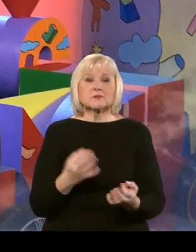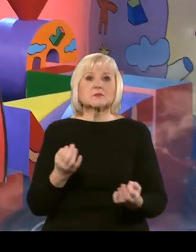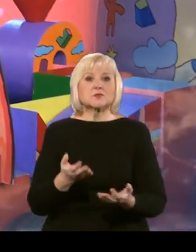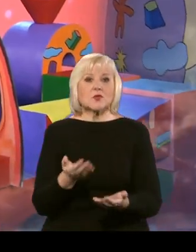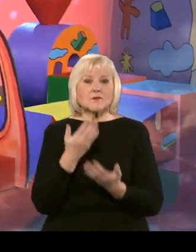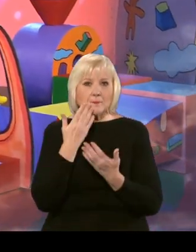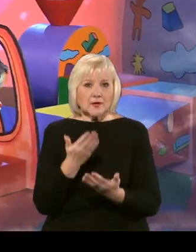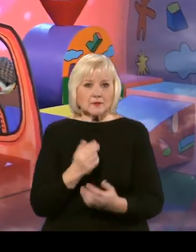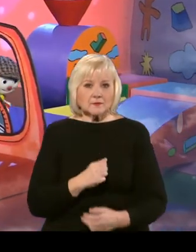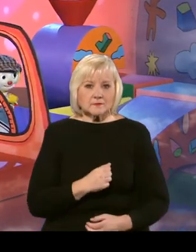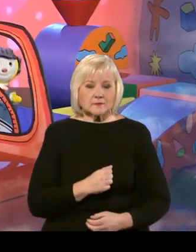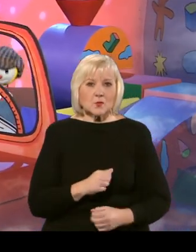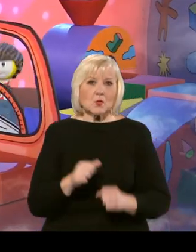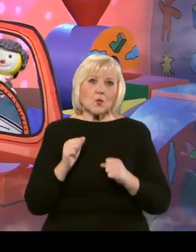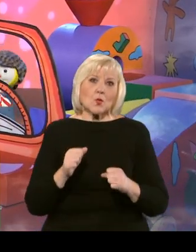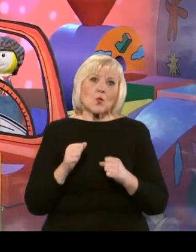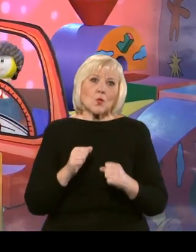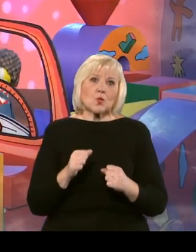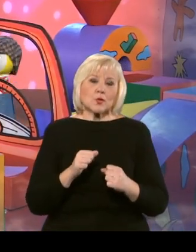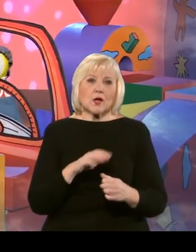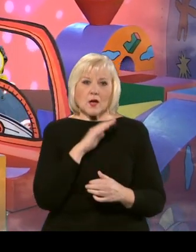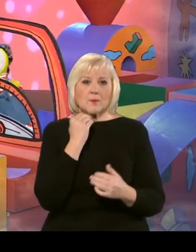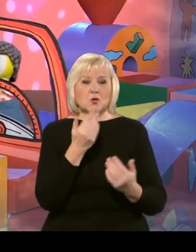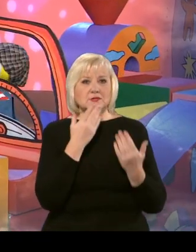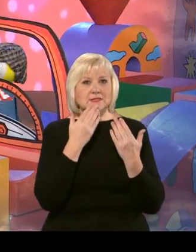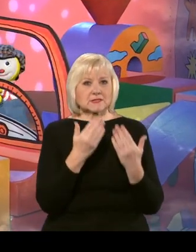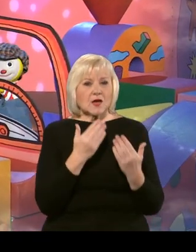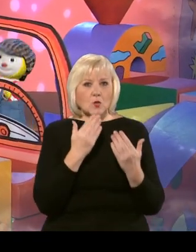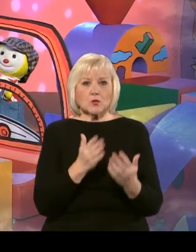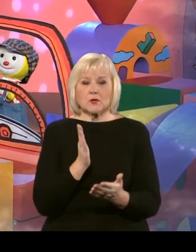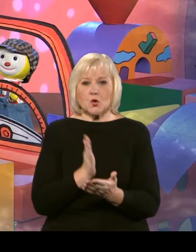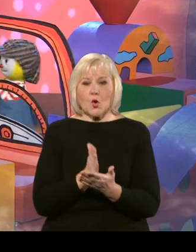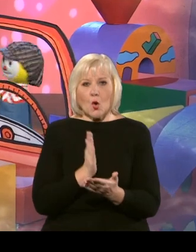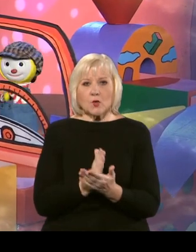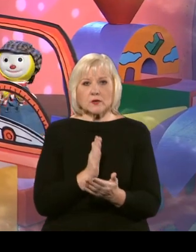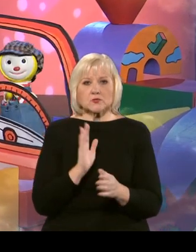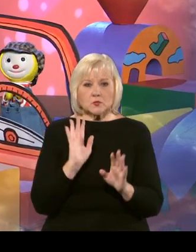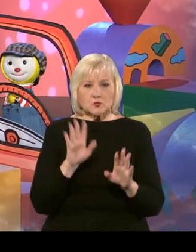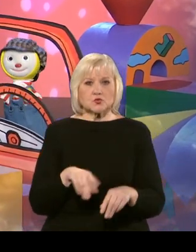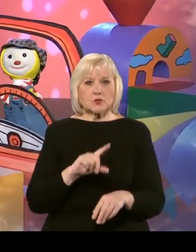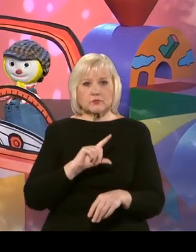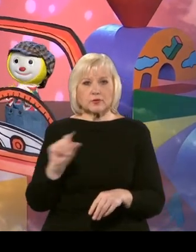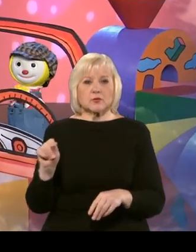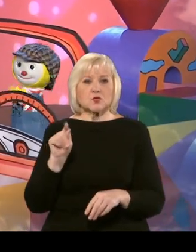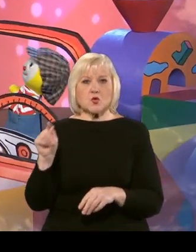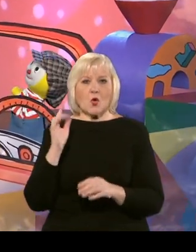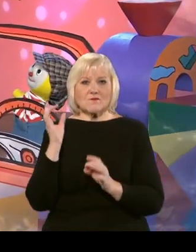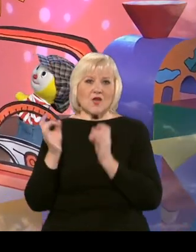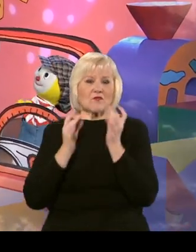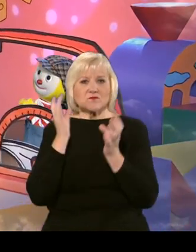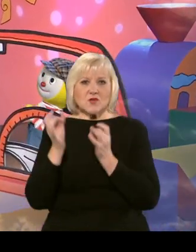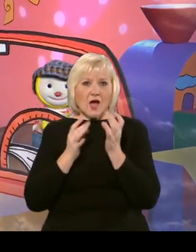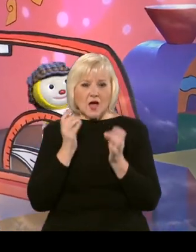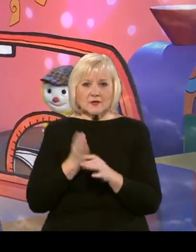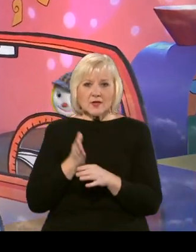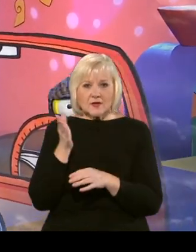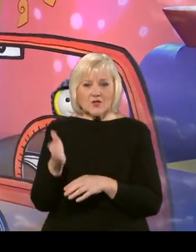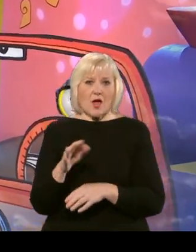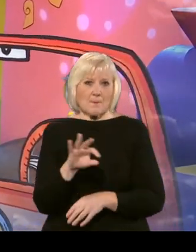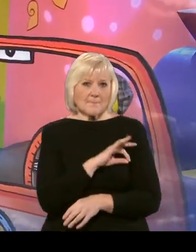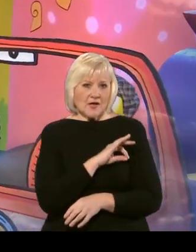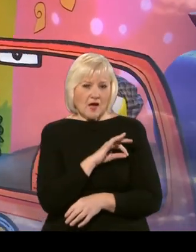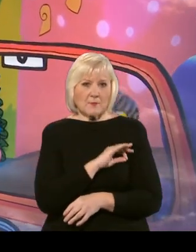to? Hurá, hurá, moc děkuji, konečně můžu jet na návštěvu do fanfárie za